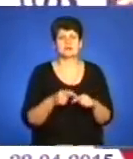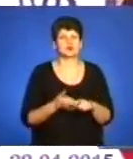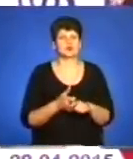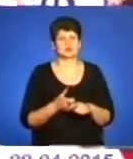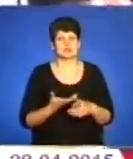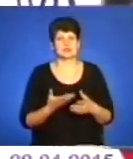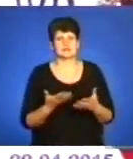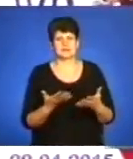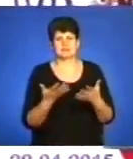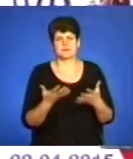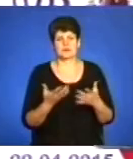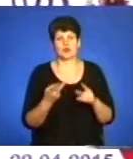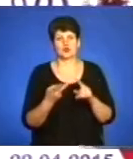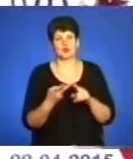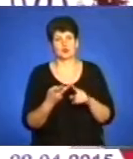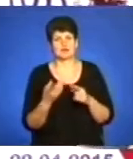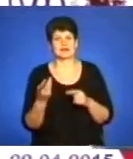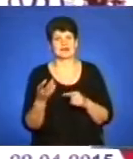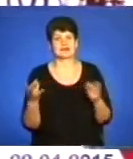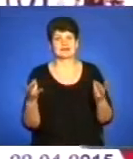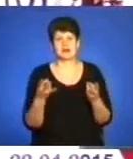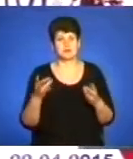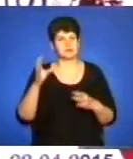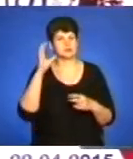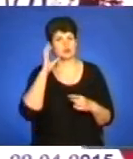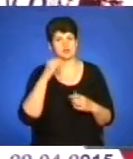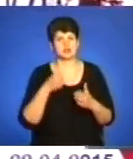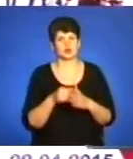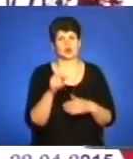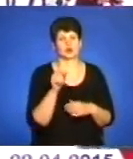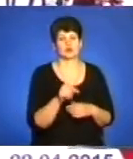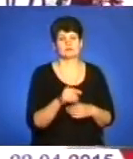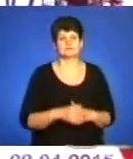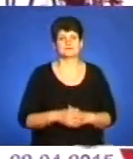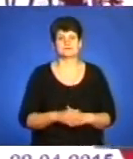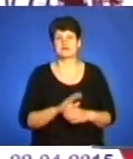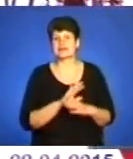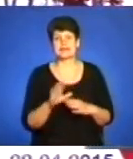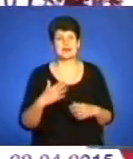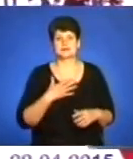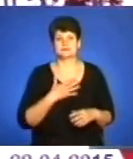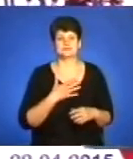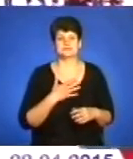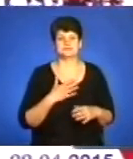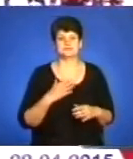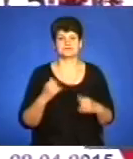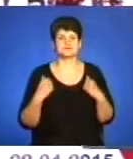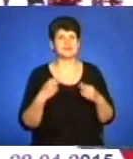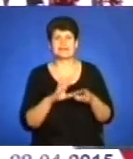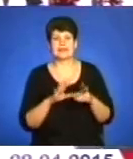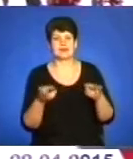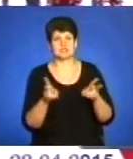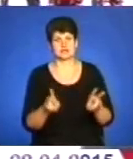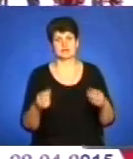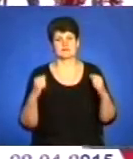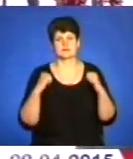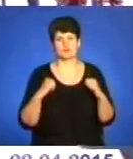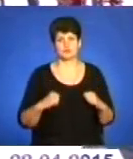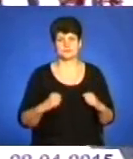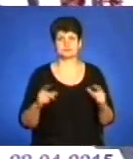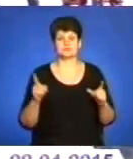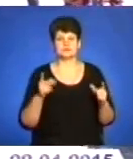гадаєте? Ну, я гадаю, від спорту. Тільки від спорту і здорового образу життя. Треба, перш за все, бути чесним